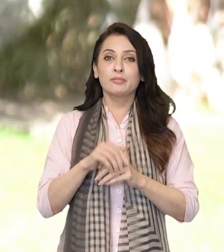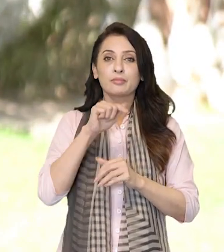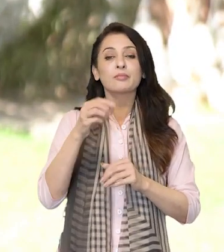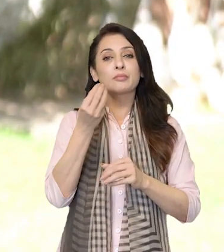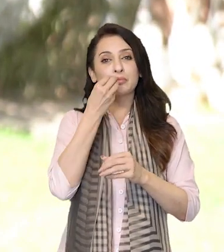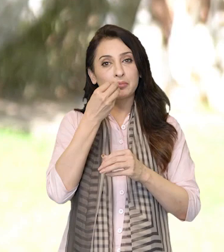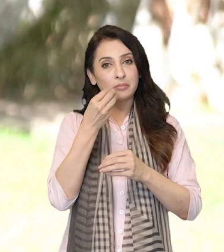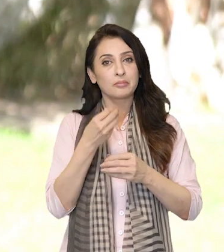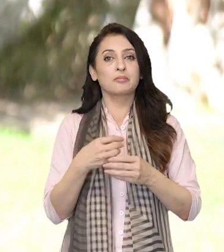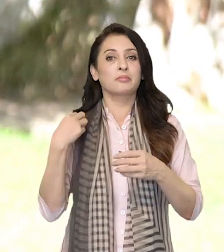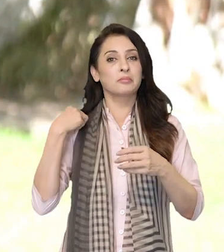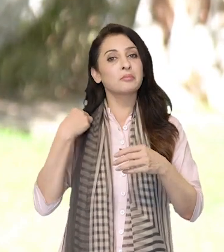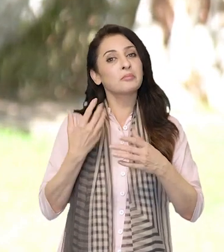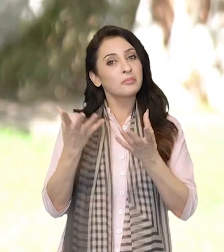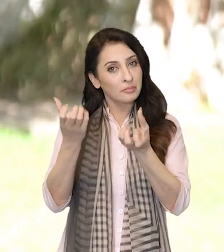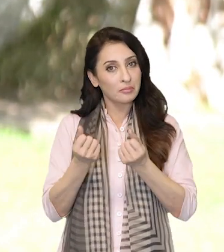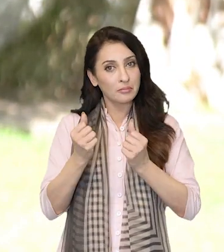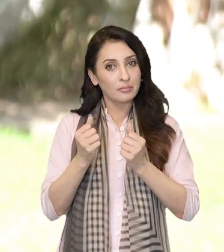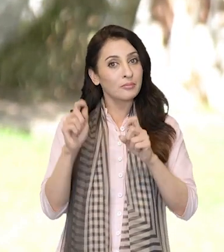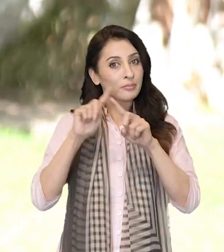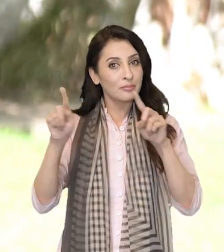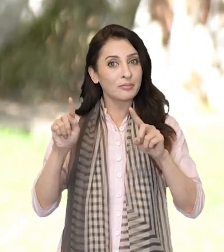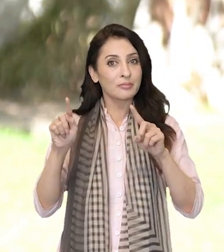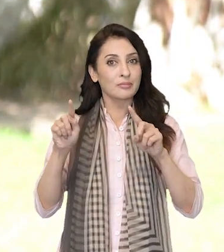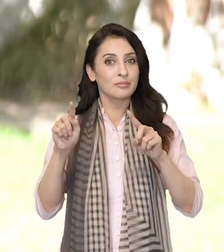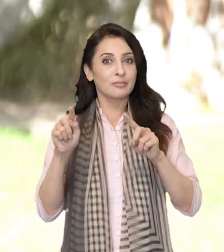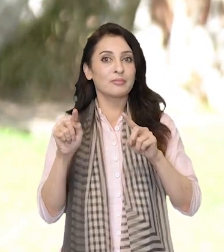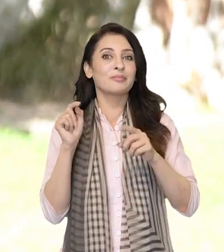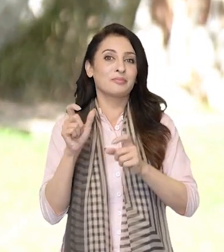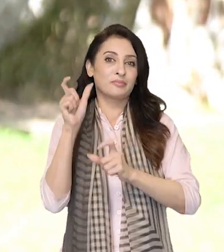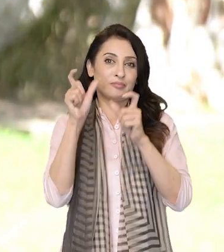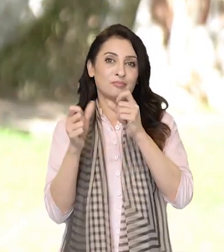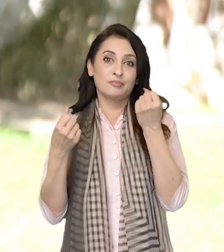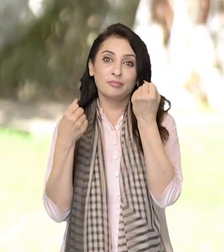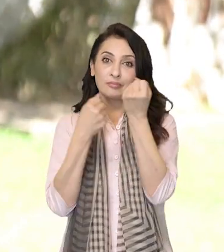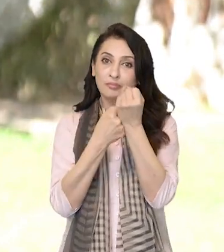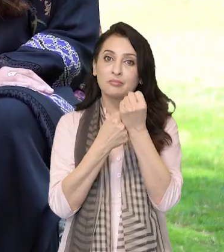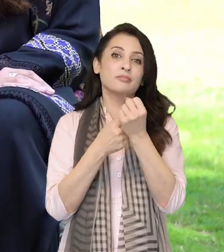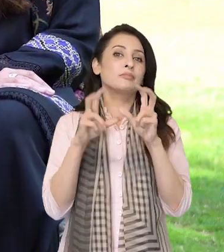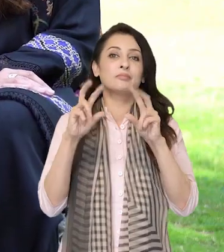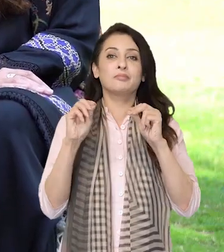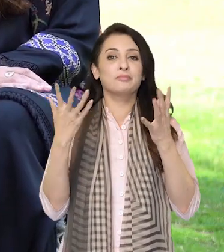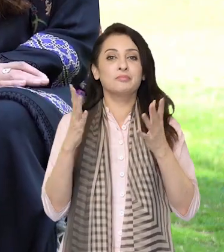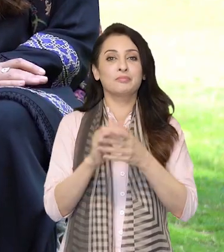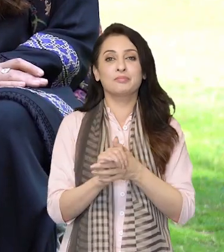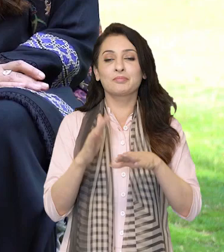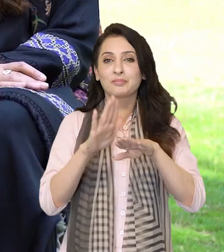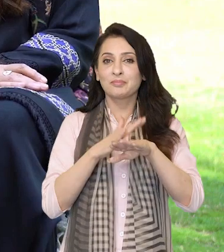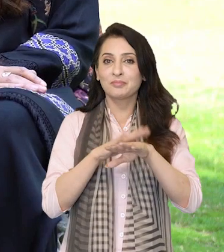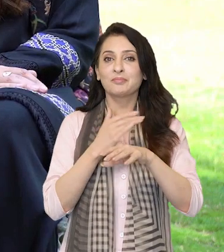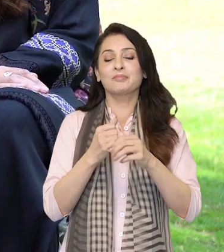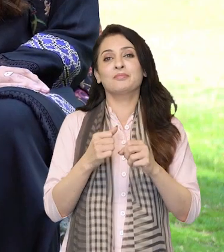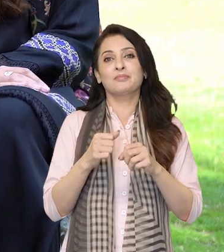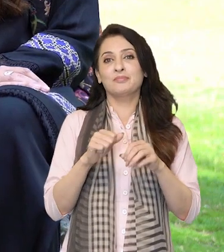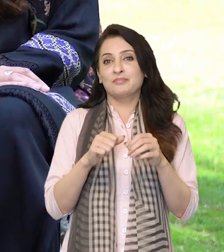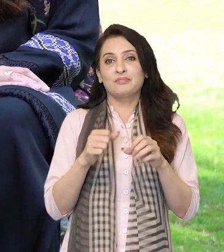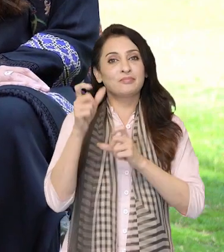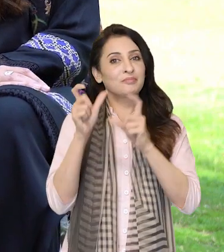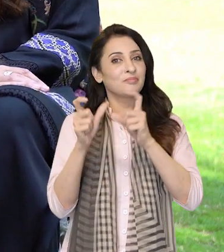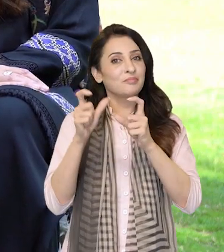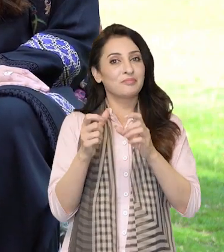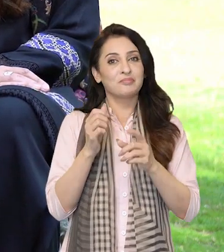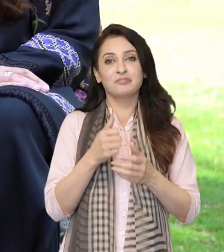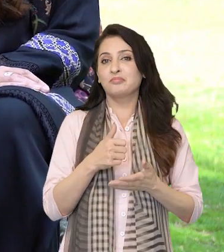टाइम्स खाना है, कपड़े हैं, सारा कुछ है, लेकिन उनके पास ह्यूमन एलिमेंट नहीं था, उनके पास प्यार करने के लिए लोग नहीं